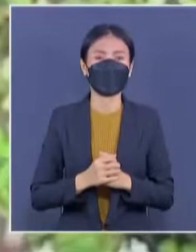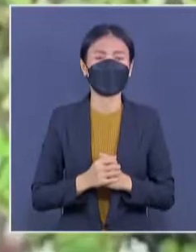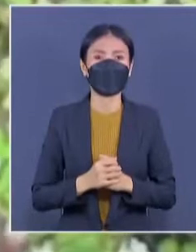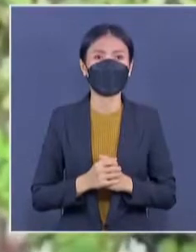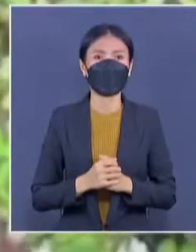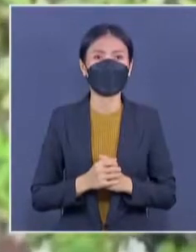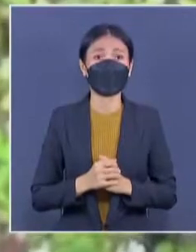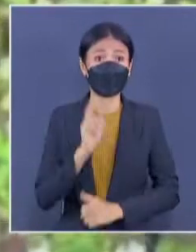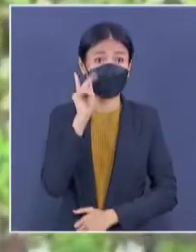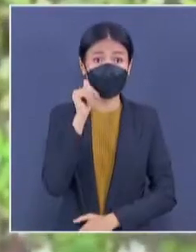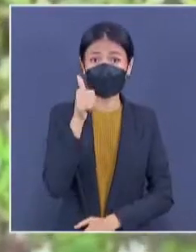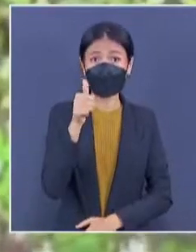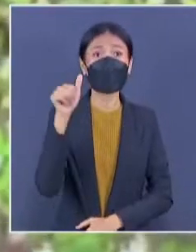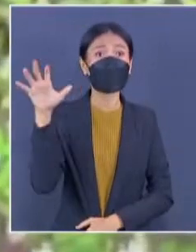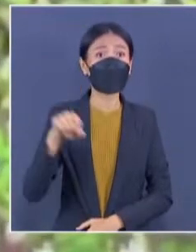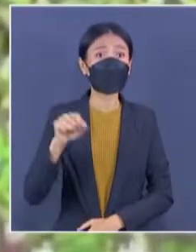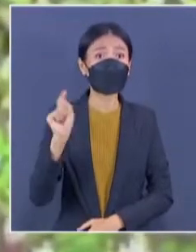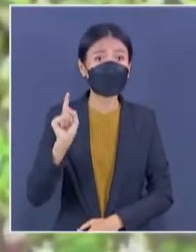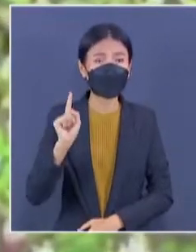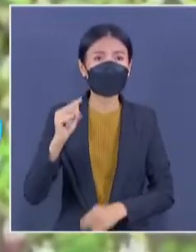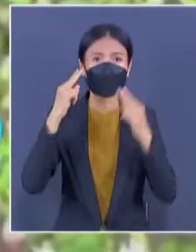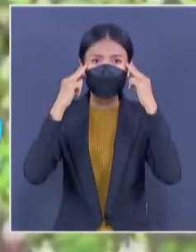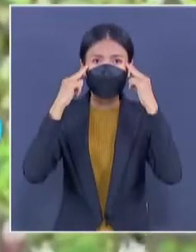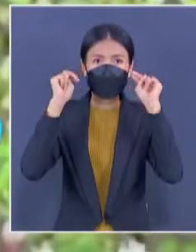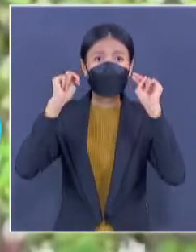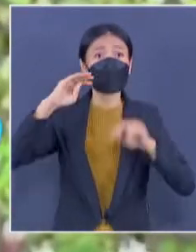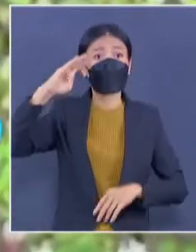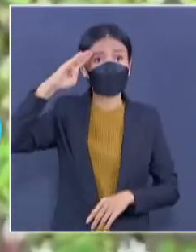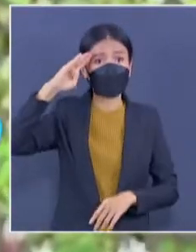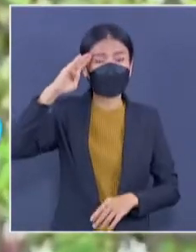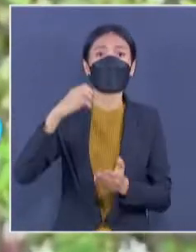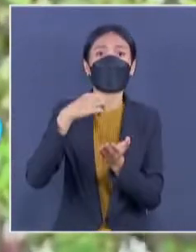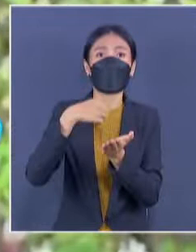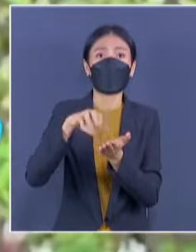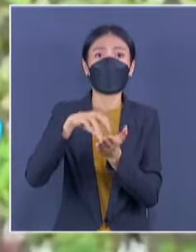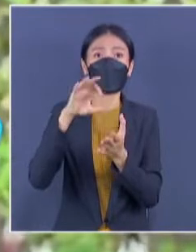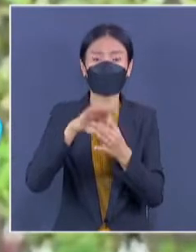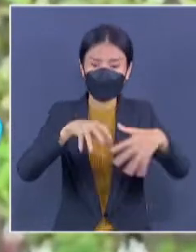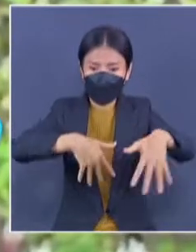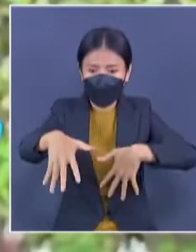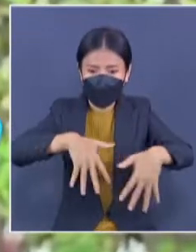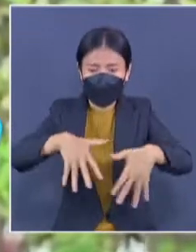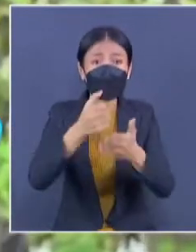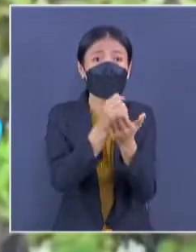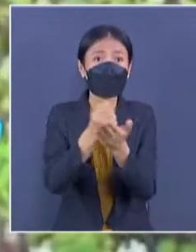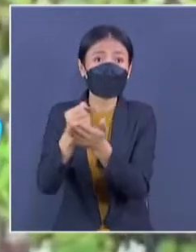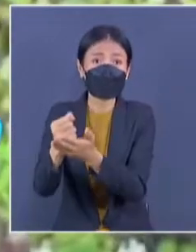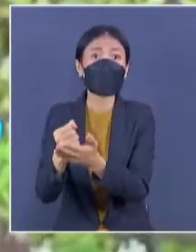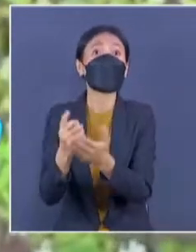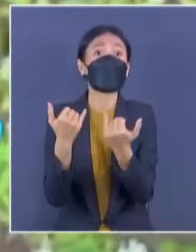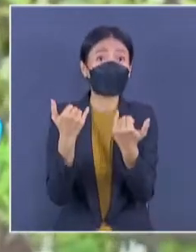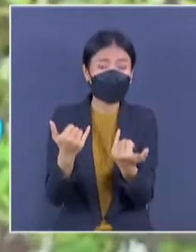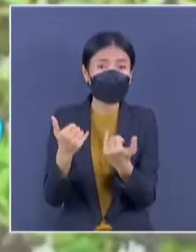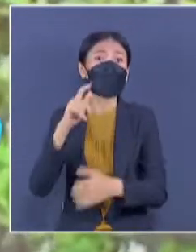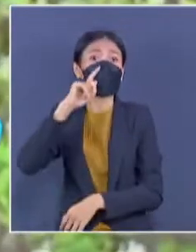ข่าวดีนี้มาจากพลเอกประยุทธ์จันทร์โอชานายกรัฐมนตรีค่ะท่านพูดถึงการช่วยเหลือประชาชนในช่วงสถานการณ์วิกฤตรัสเซียยูเคร